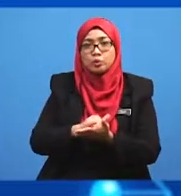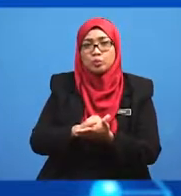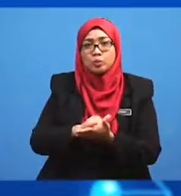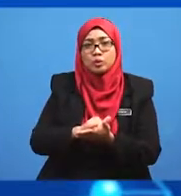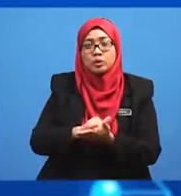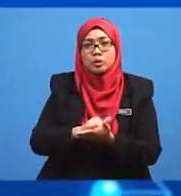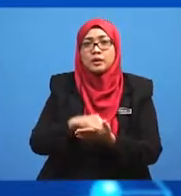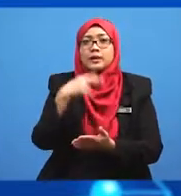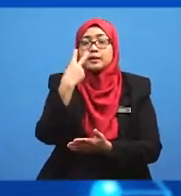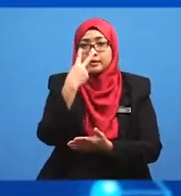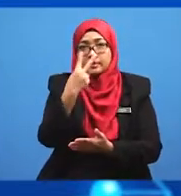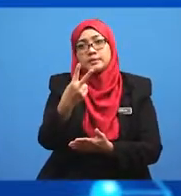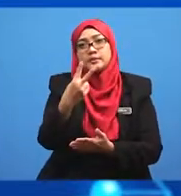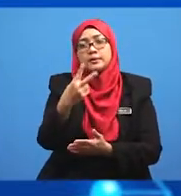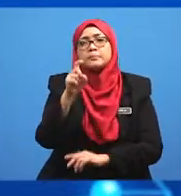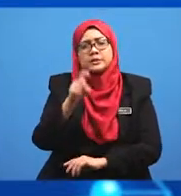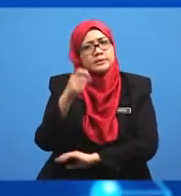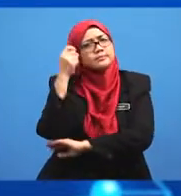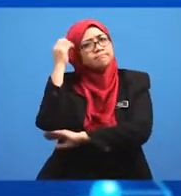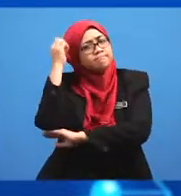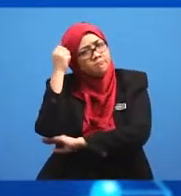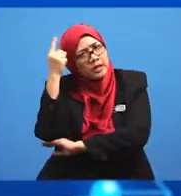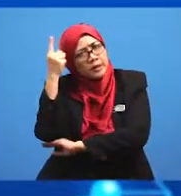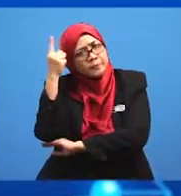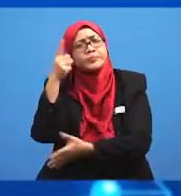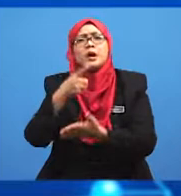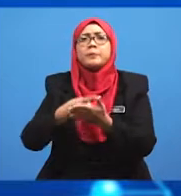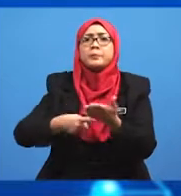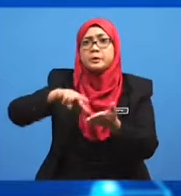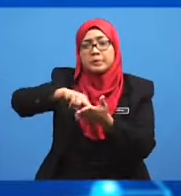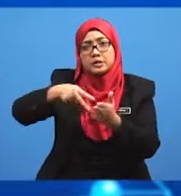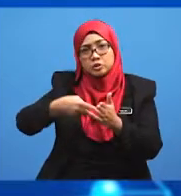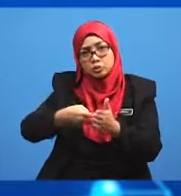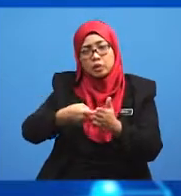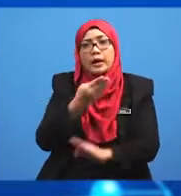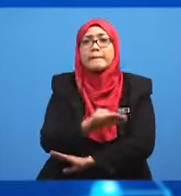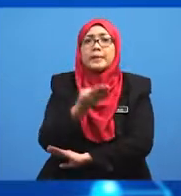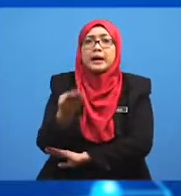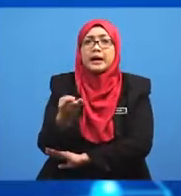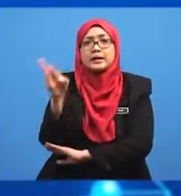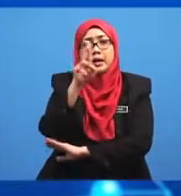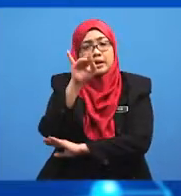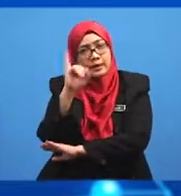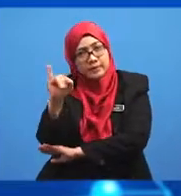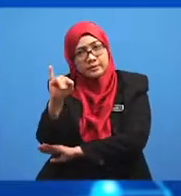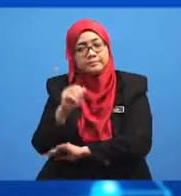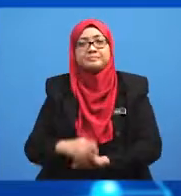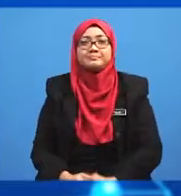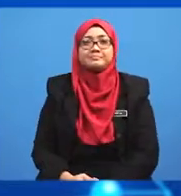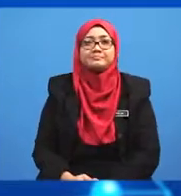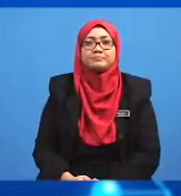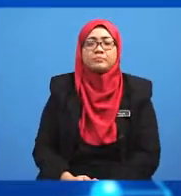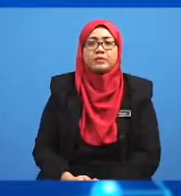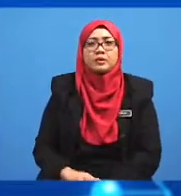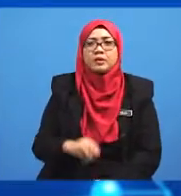bahan radioisotop, kita perlu faham apa yang dimaksudkan dengan bahan radioisotop. Tentu murid-murid